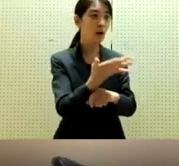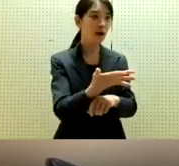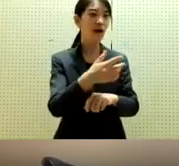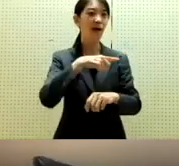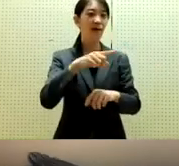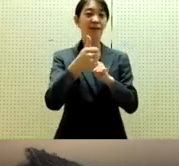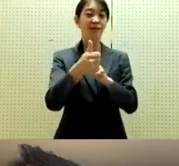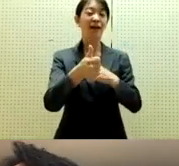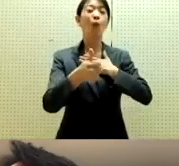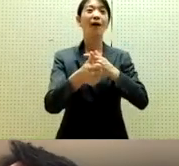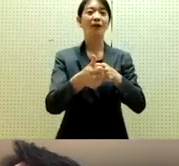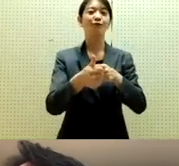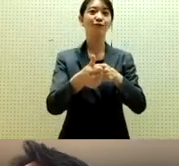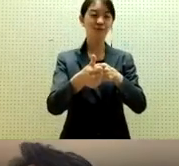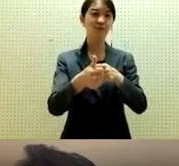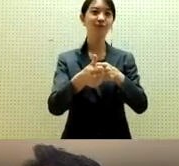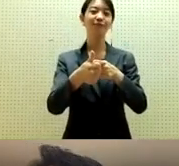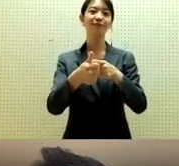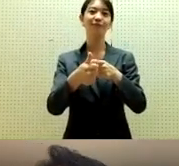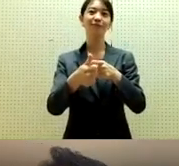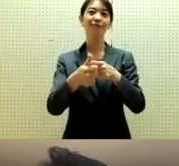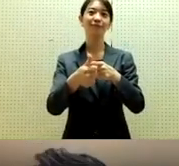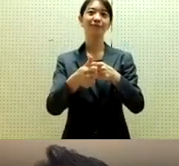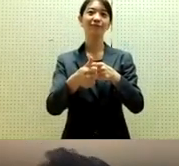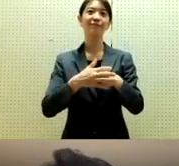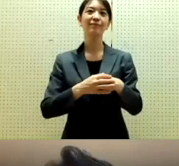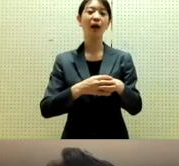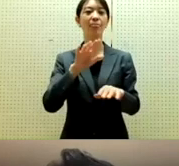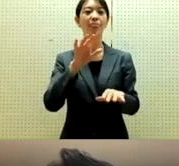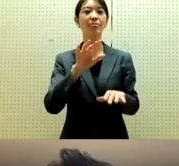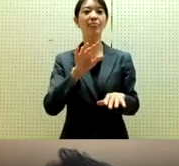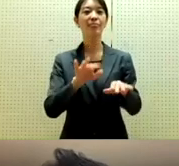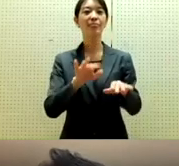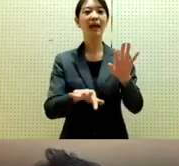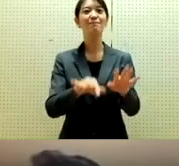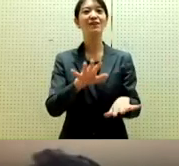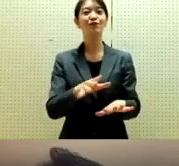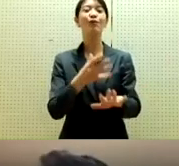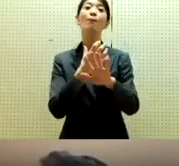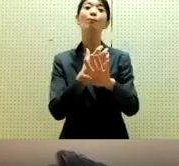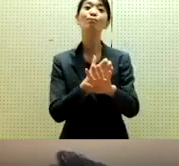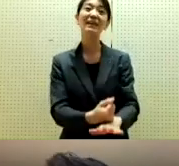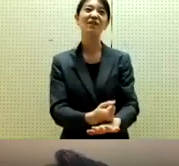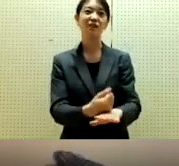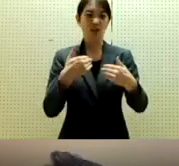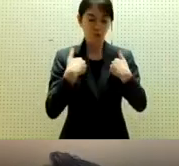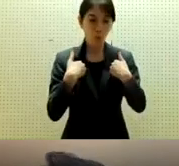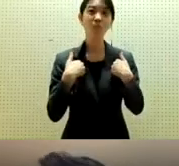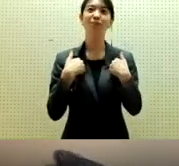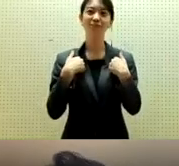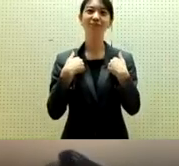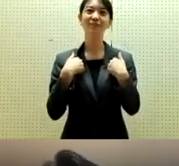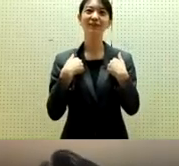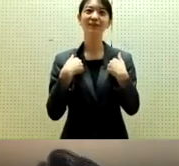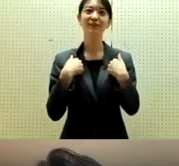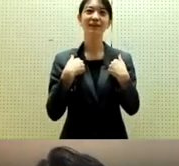ん、 結局例えばタイピングを身につけさせなくちゃダメだとか50音じゃダ